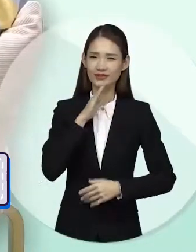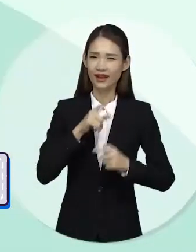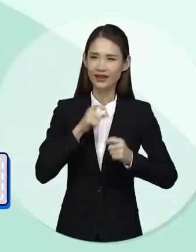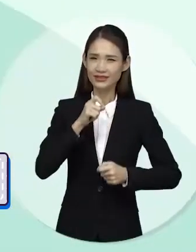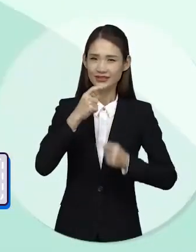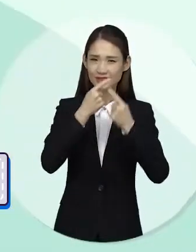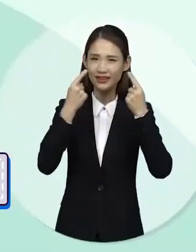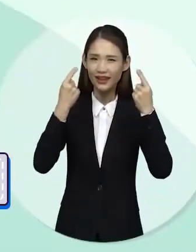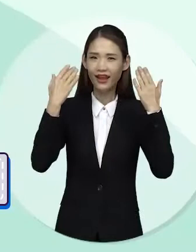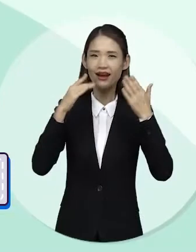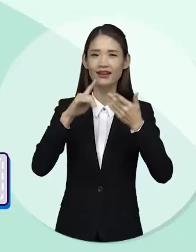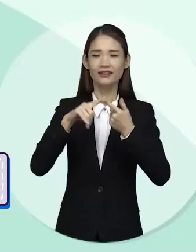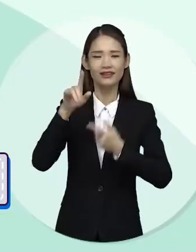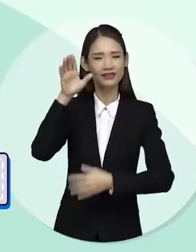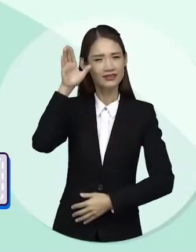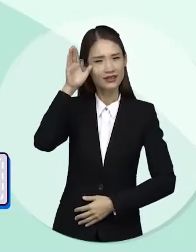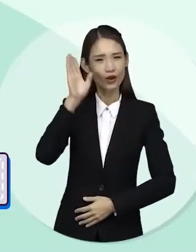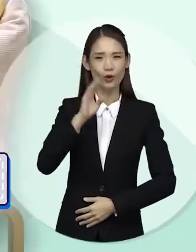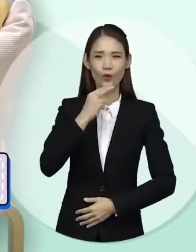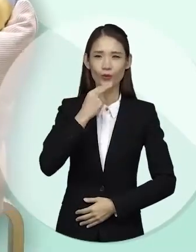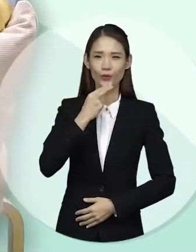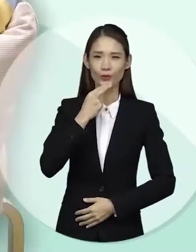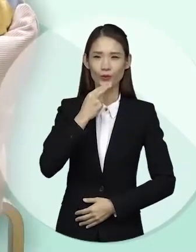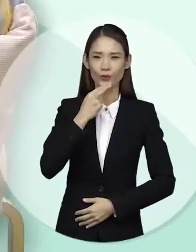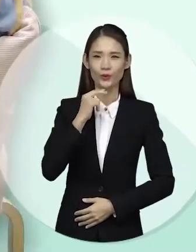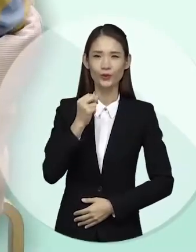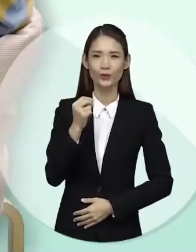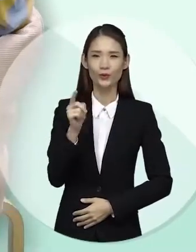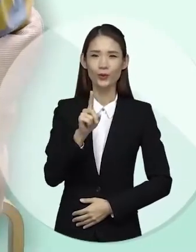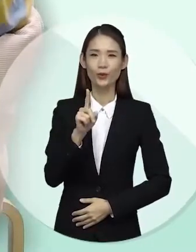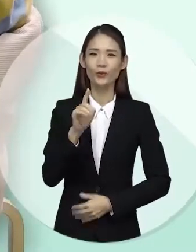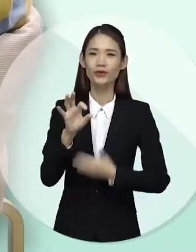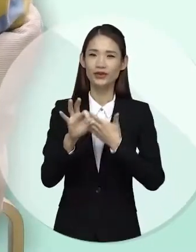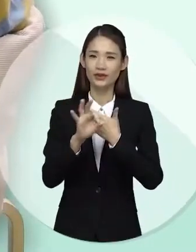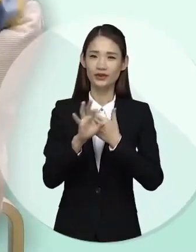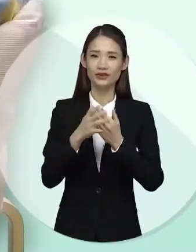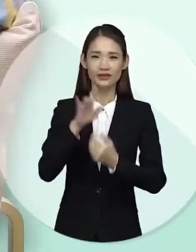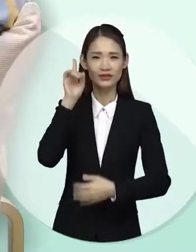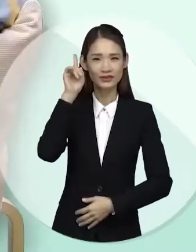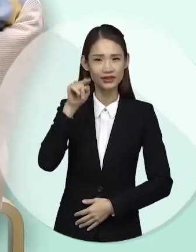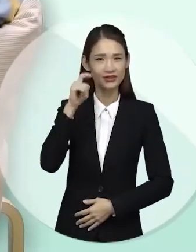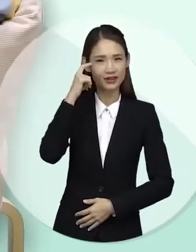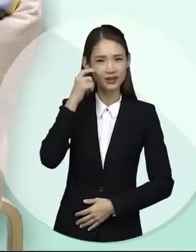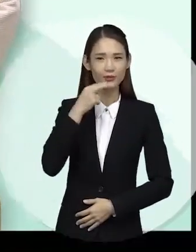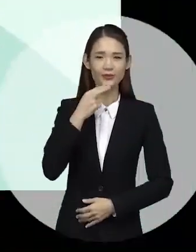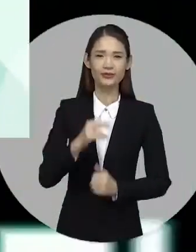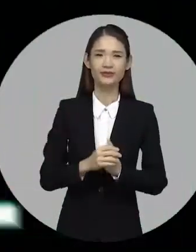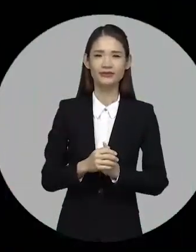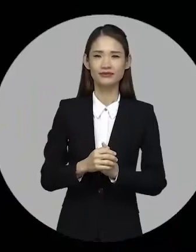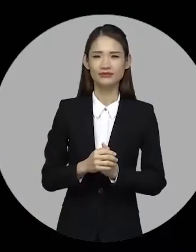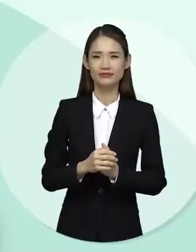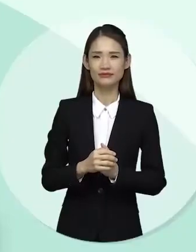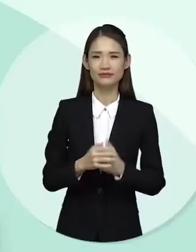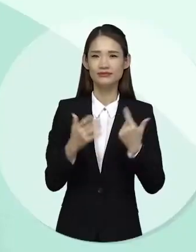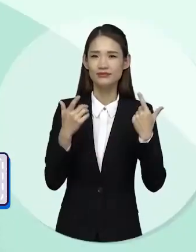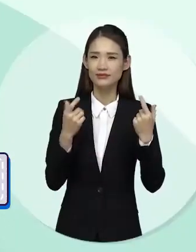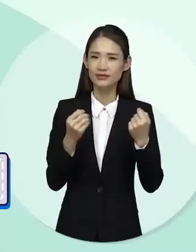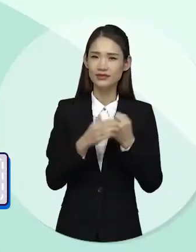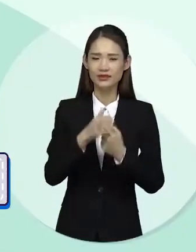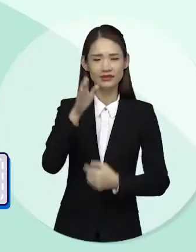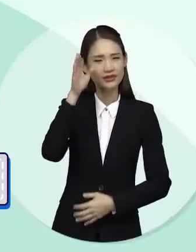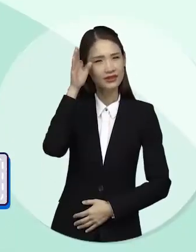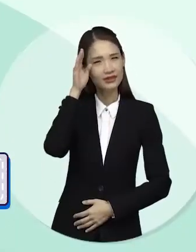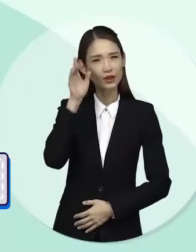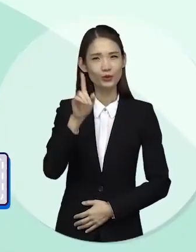저는 사실 대학에 대한 기대는 별로 없었어요. 약간 제가 내일을 잘 생각하지 못한